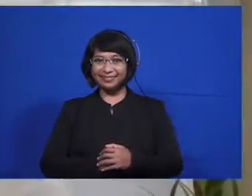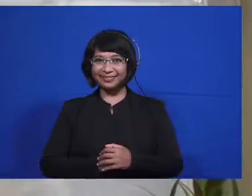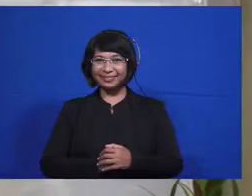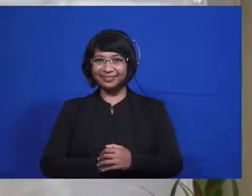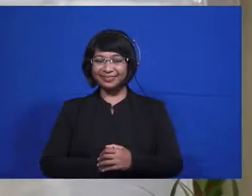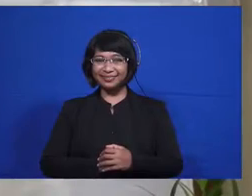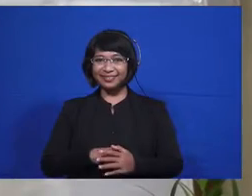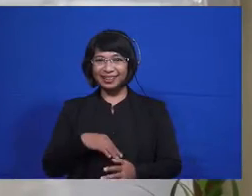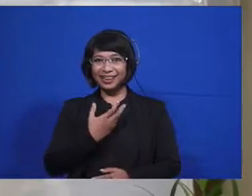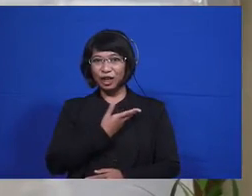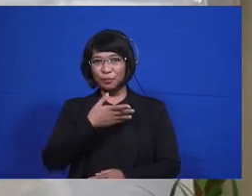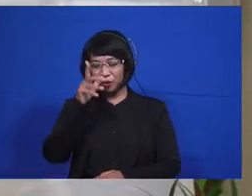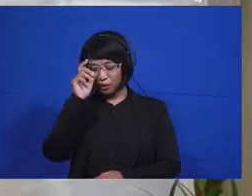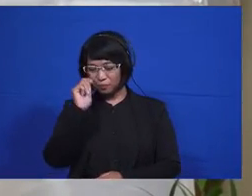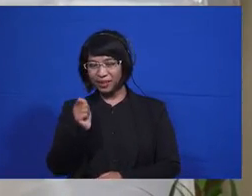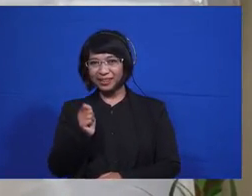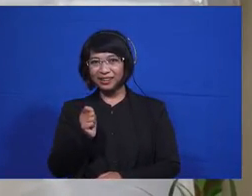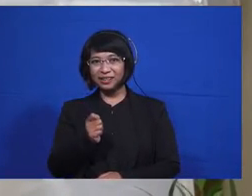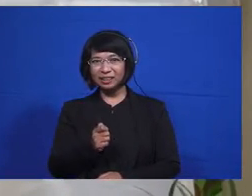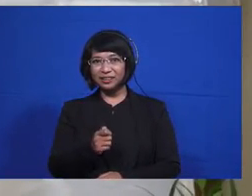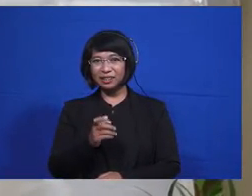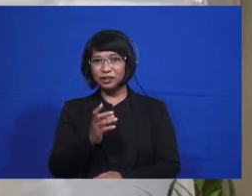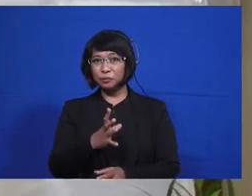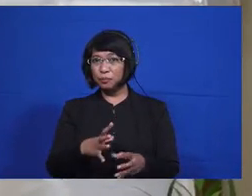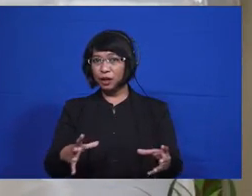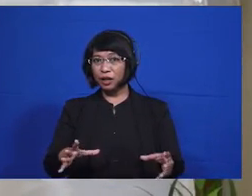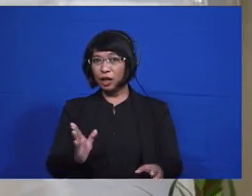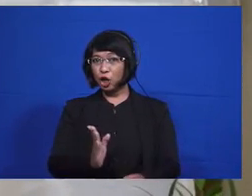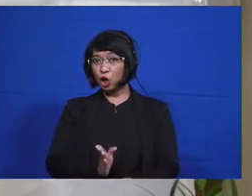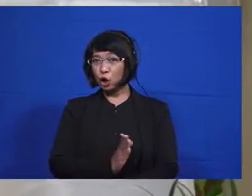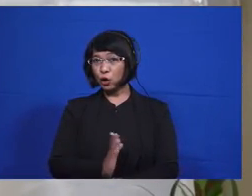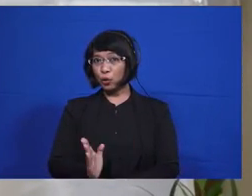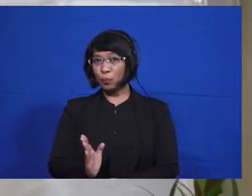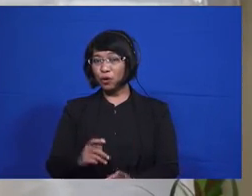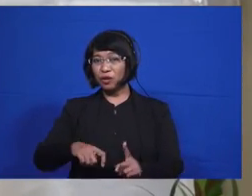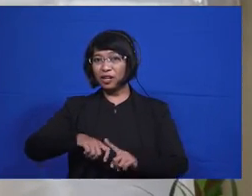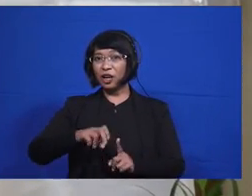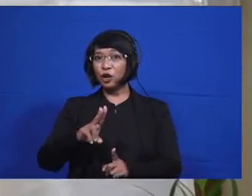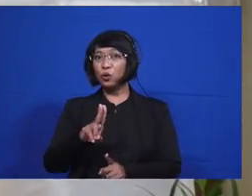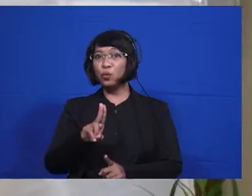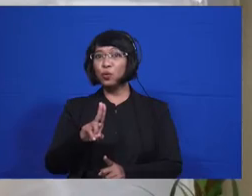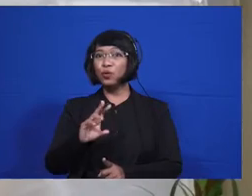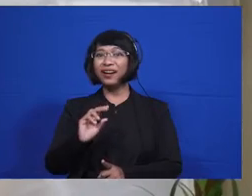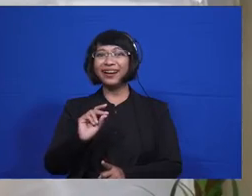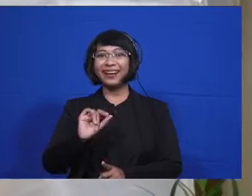Yang kami hormati para Romo Kuria Keuskupan Agung Semarang.